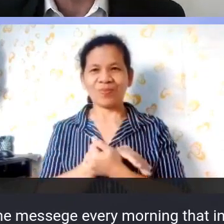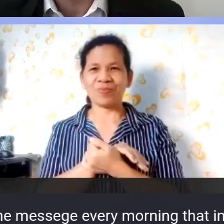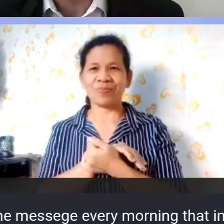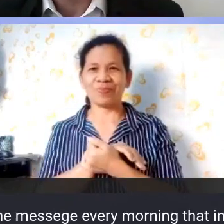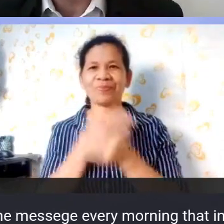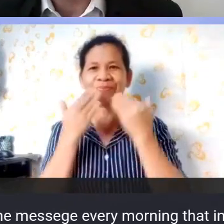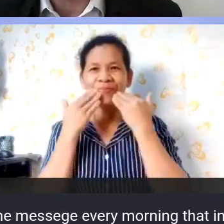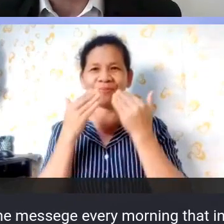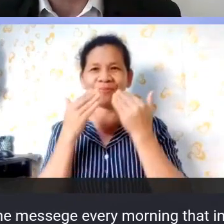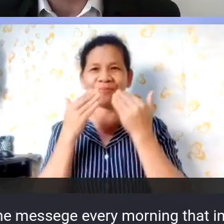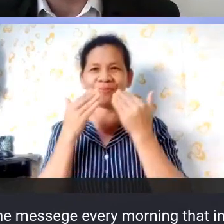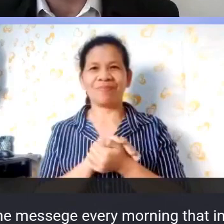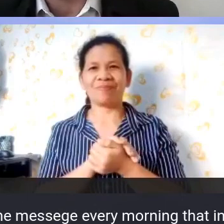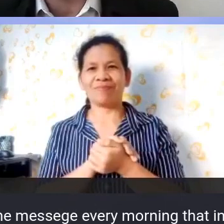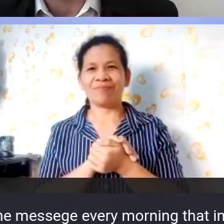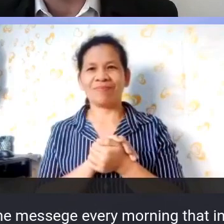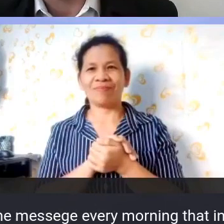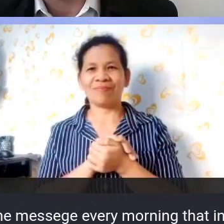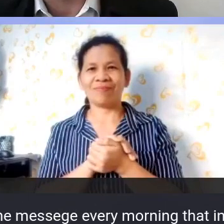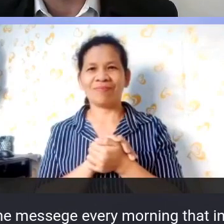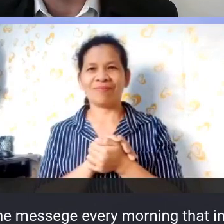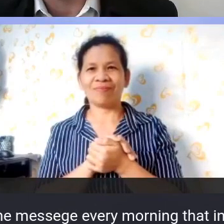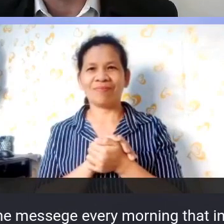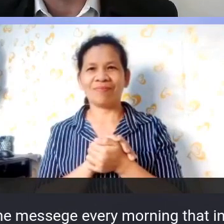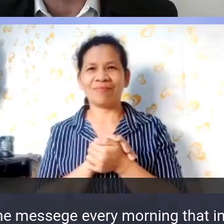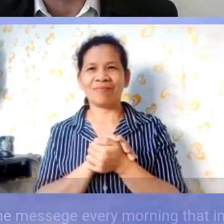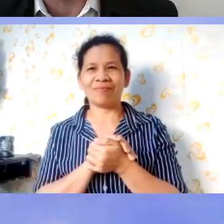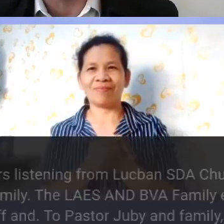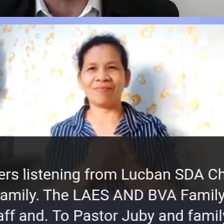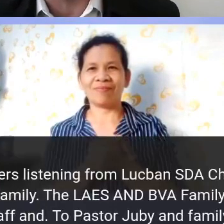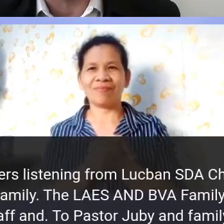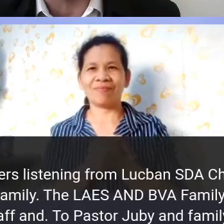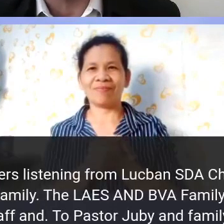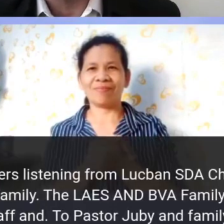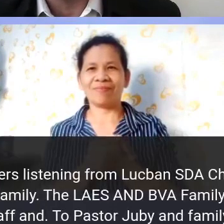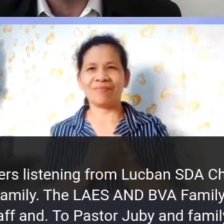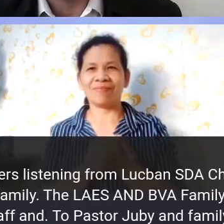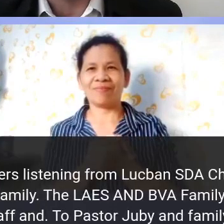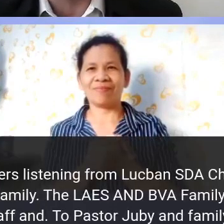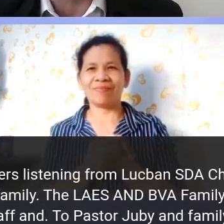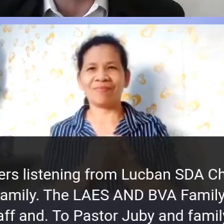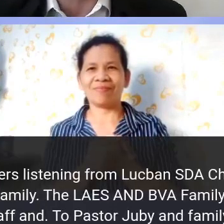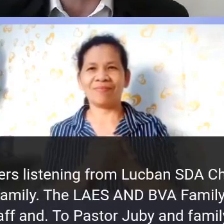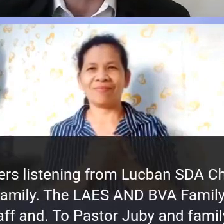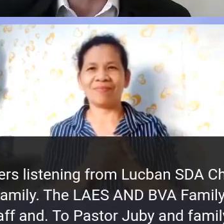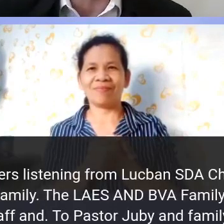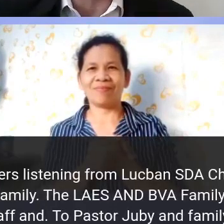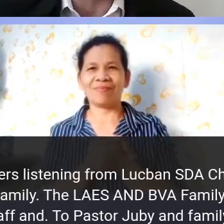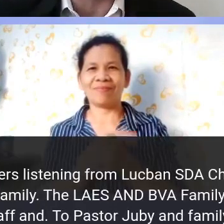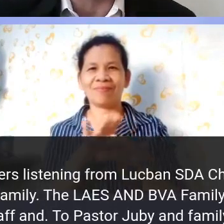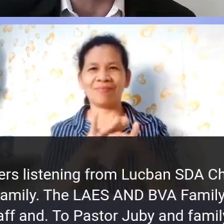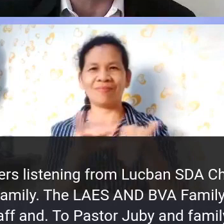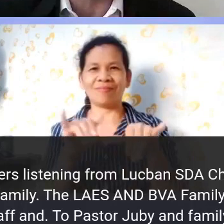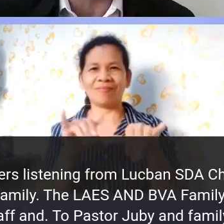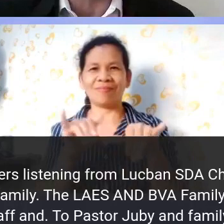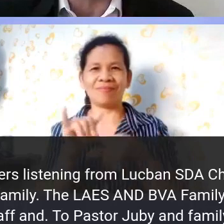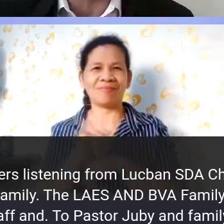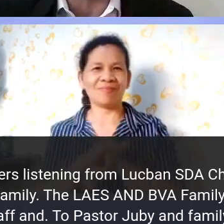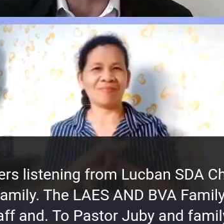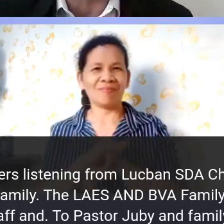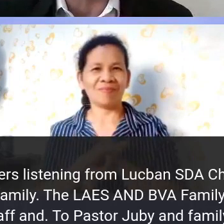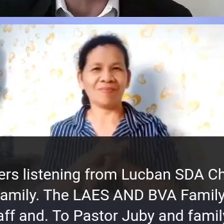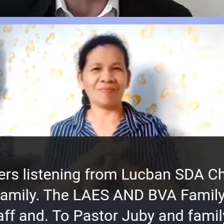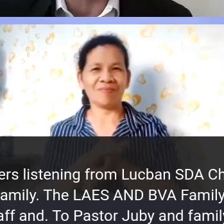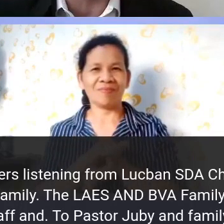po. Okay, ilan pa rito na ating mga, ito si Mama Violi, lagi itong nanonood sa atin